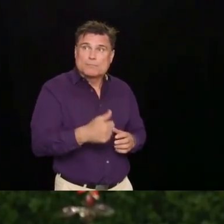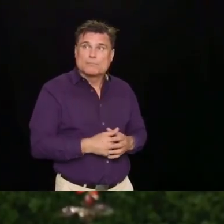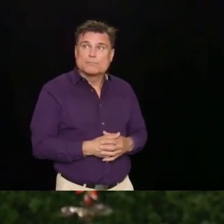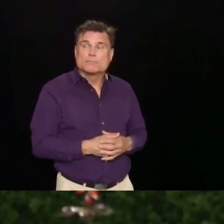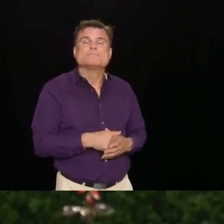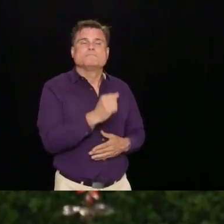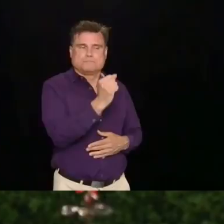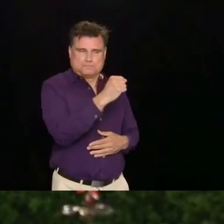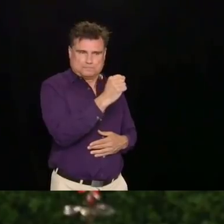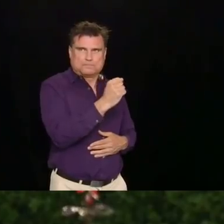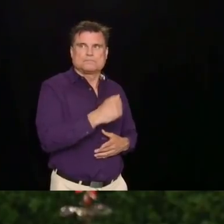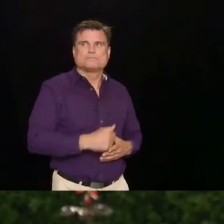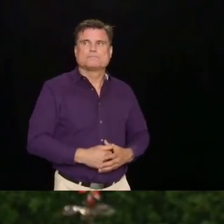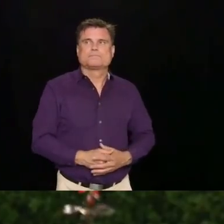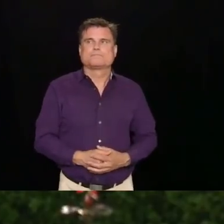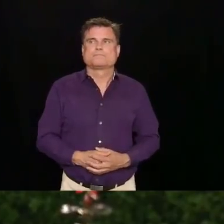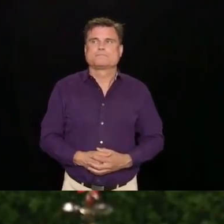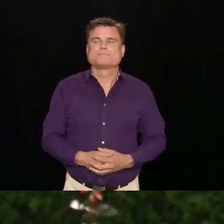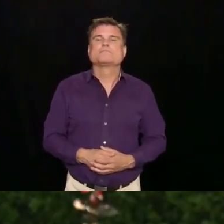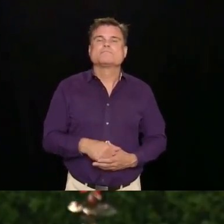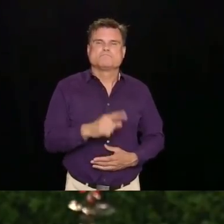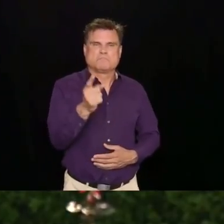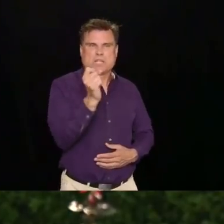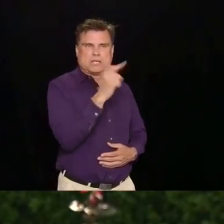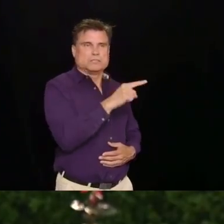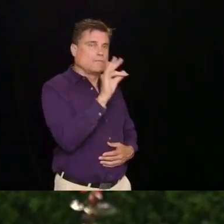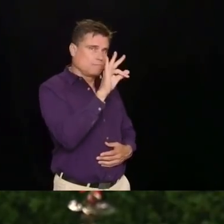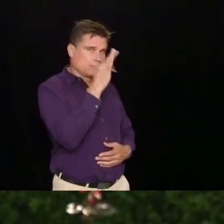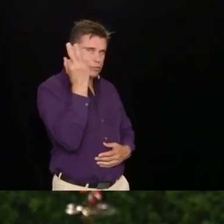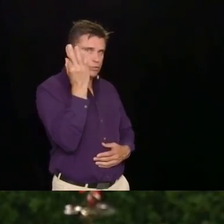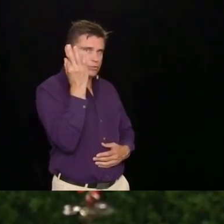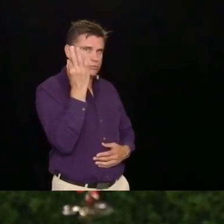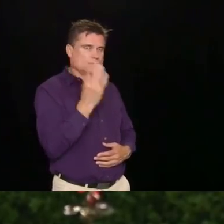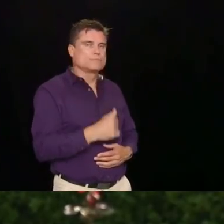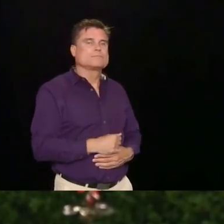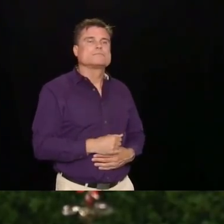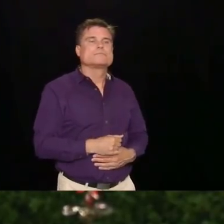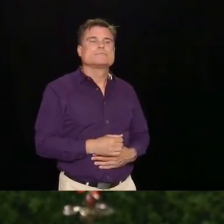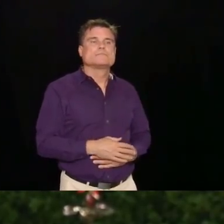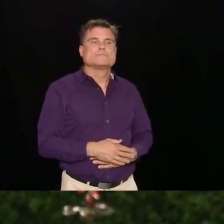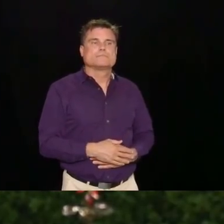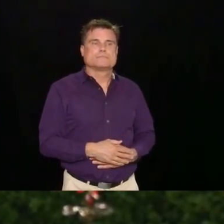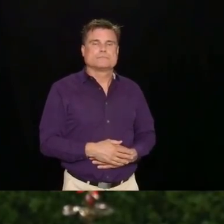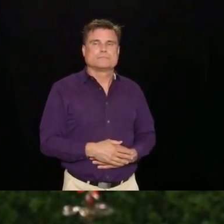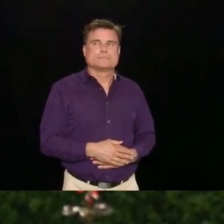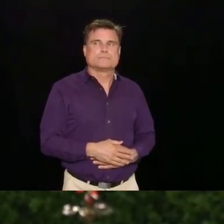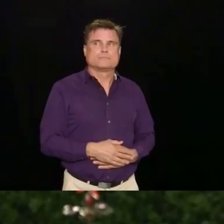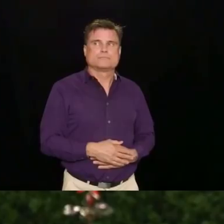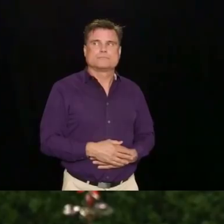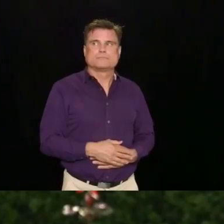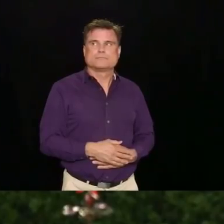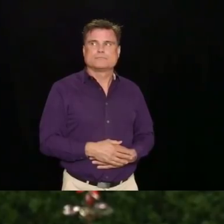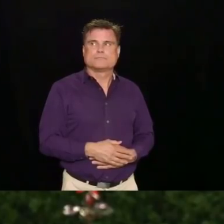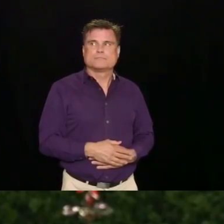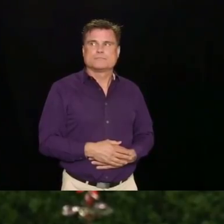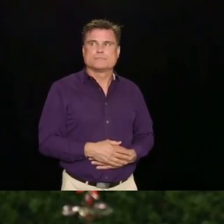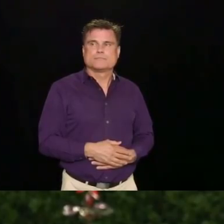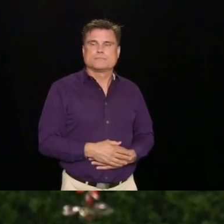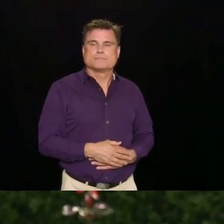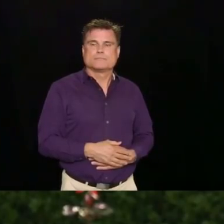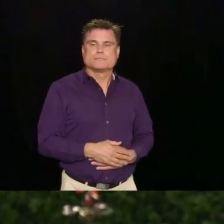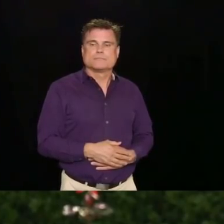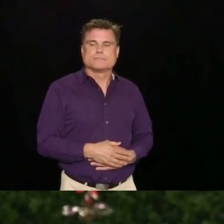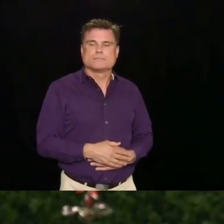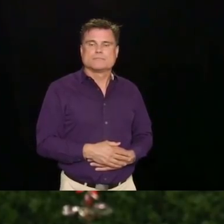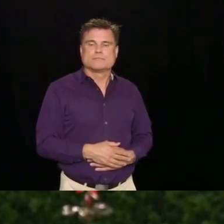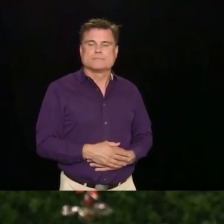Oui, simplement j'aimerais savoir qu'est-ce qu'il en est des centres de soins de longue durée. À quel moment